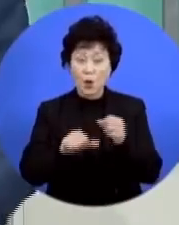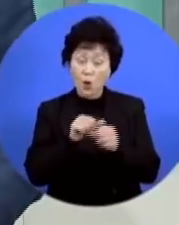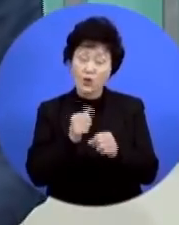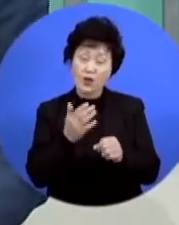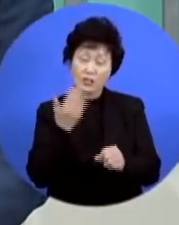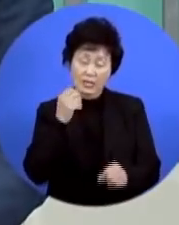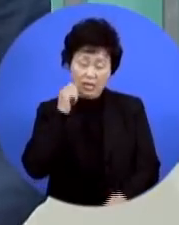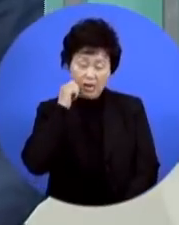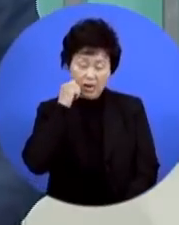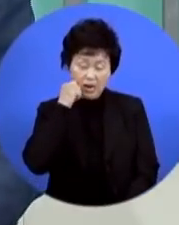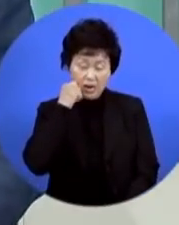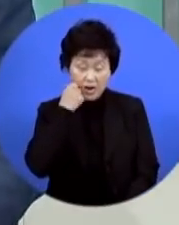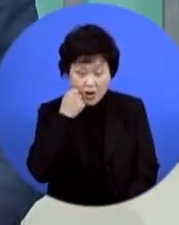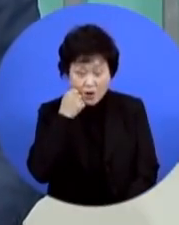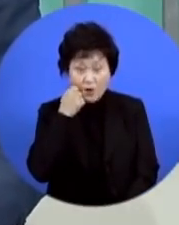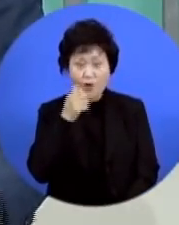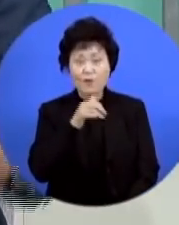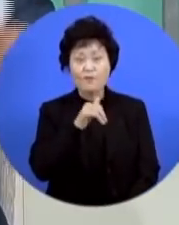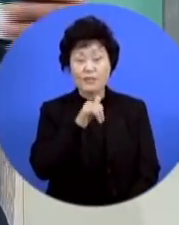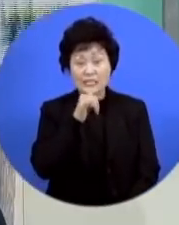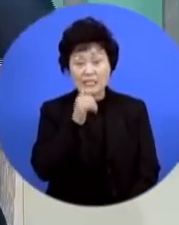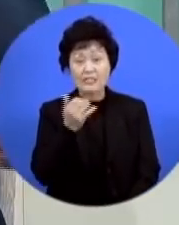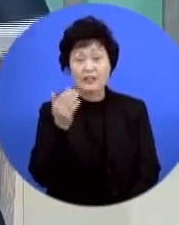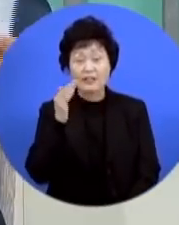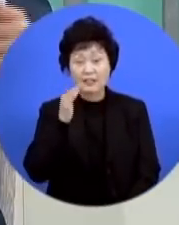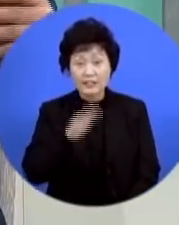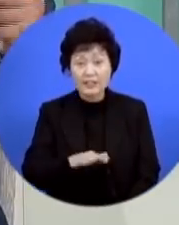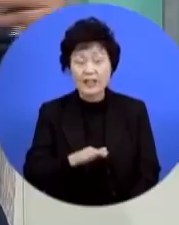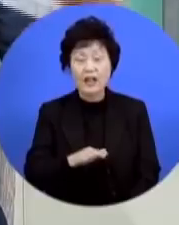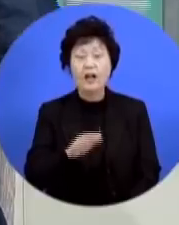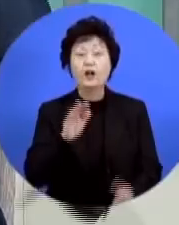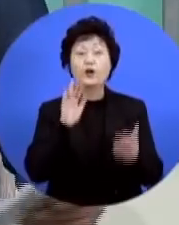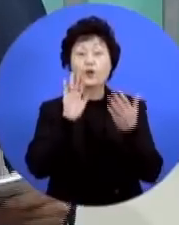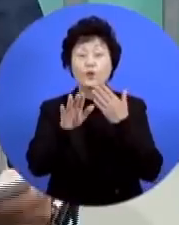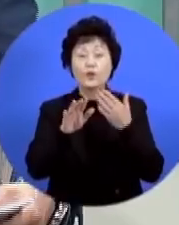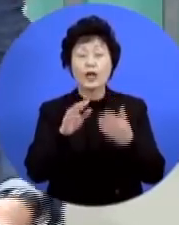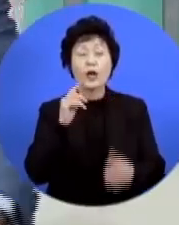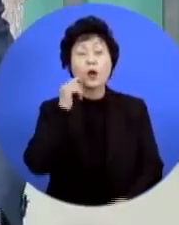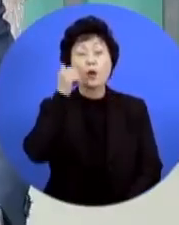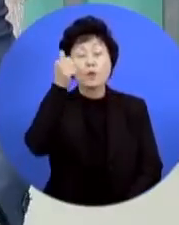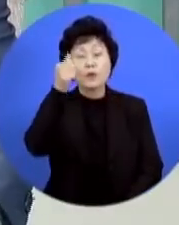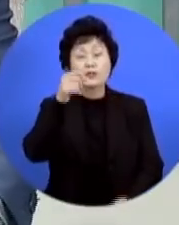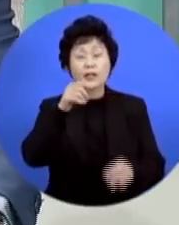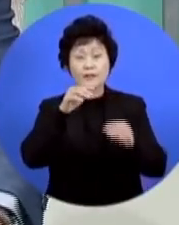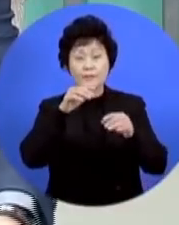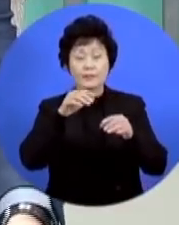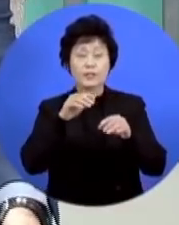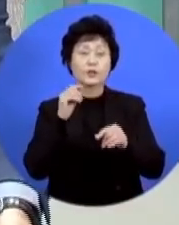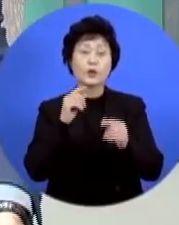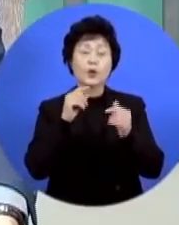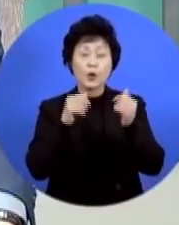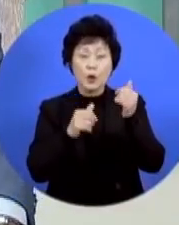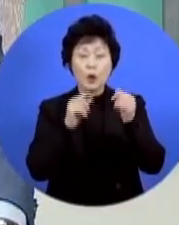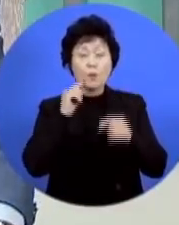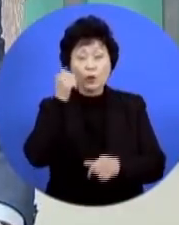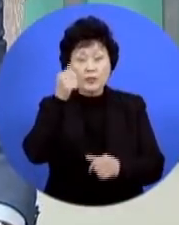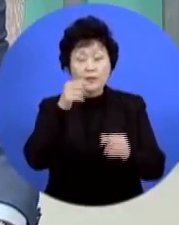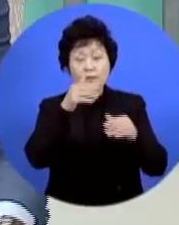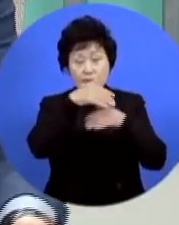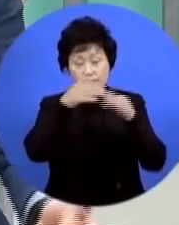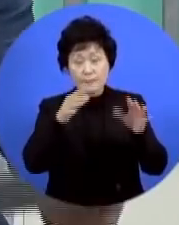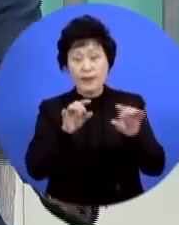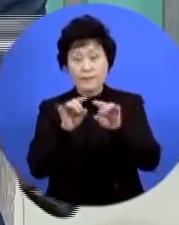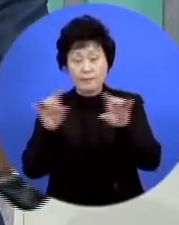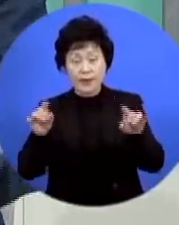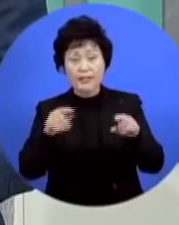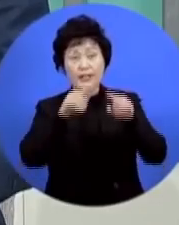당하고 그리고 목사님 방에 목회자님들 방에 딱 하나 걸려있는 게 있어요.